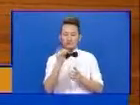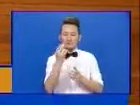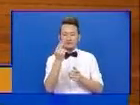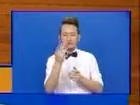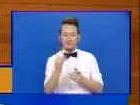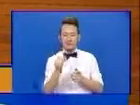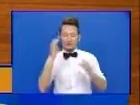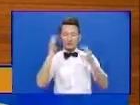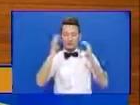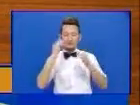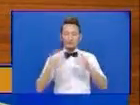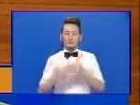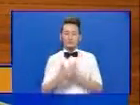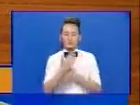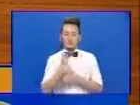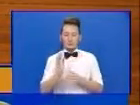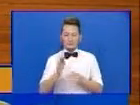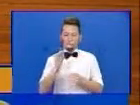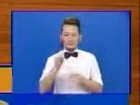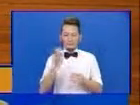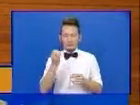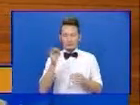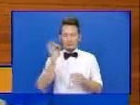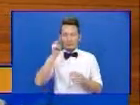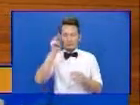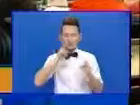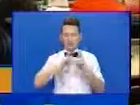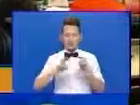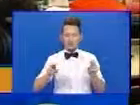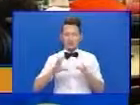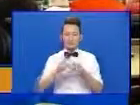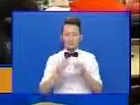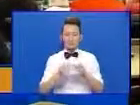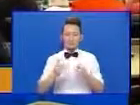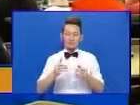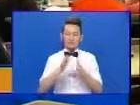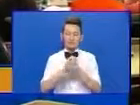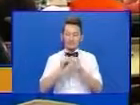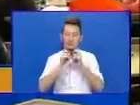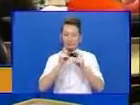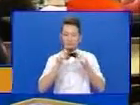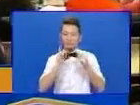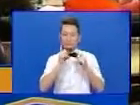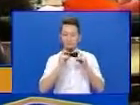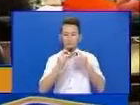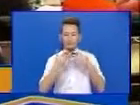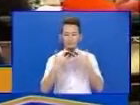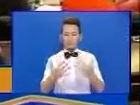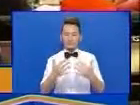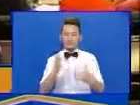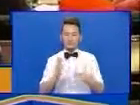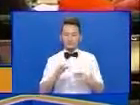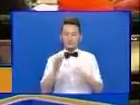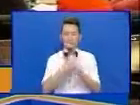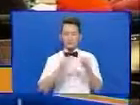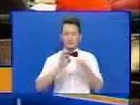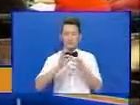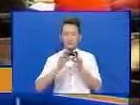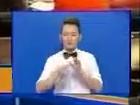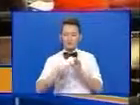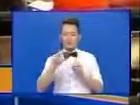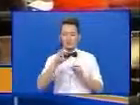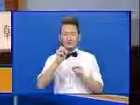игі бастама. Енді екі ел білімгерлері біріккен ғылыми конференциялар ұйымдастырып, магистратура мен докторантура бағдарламалары